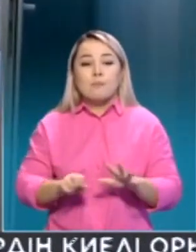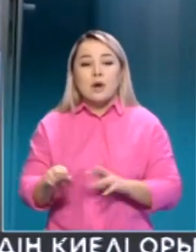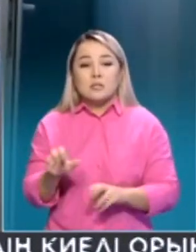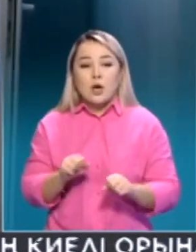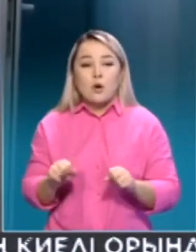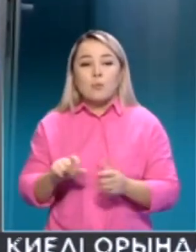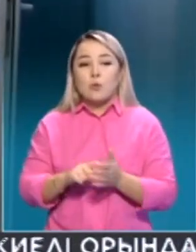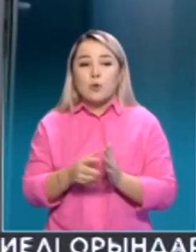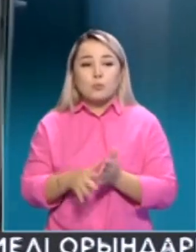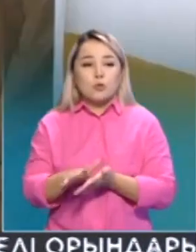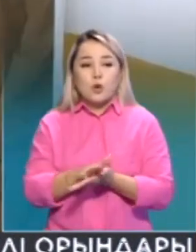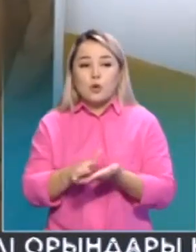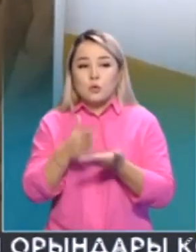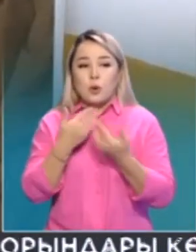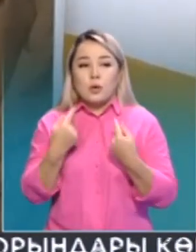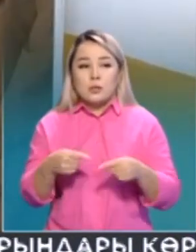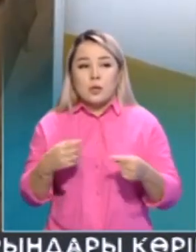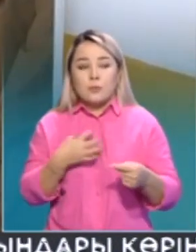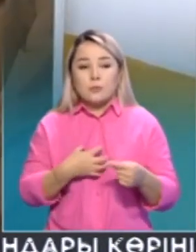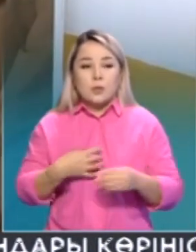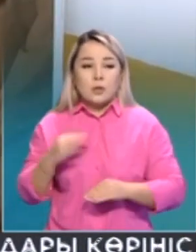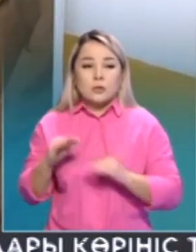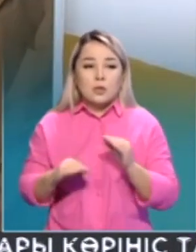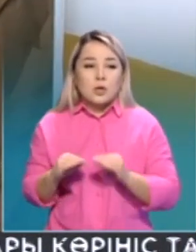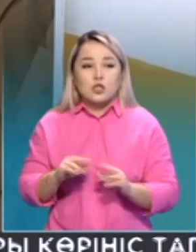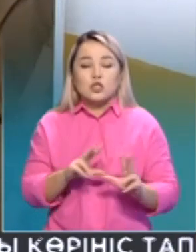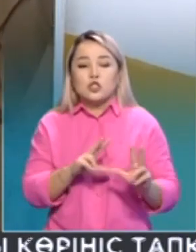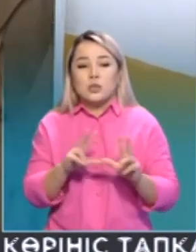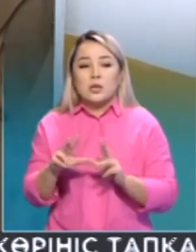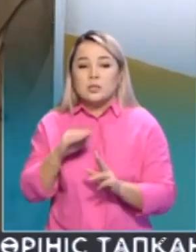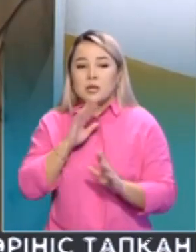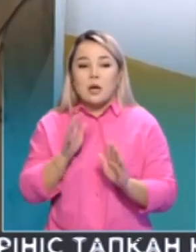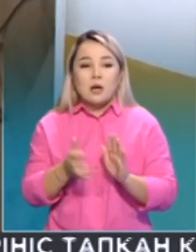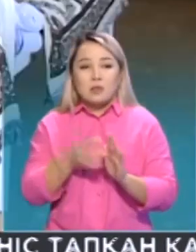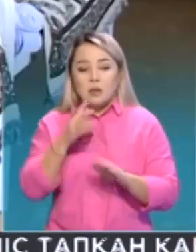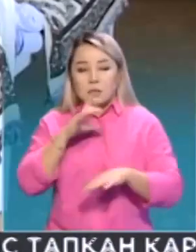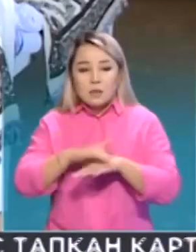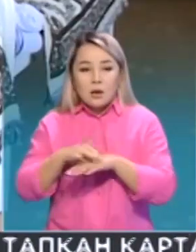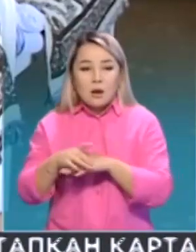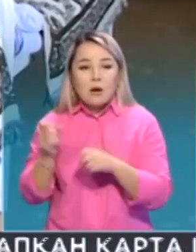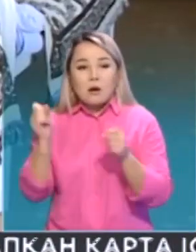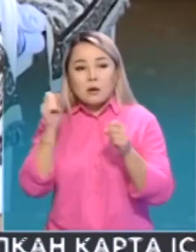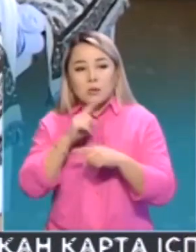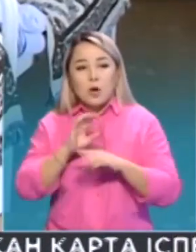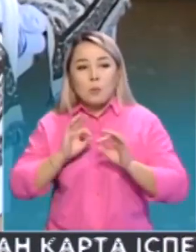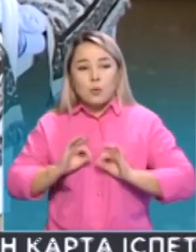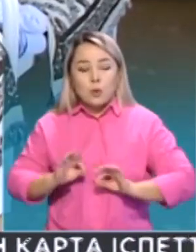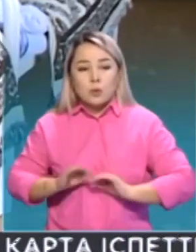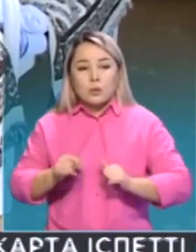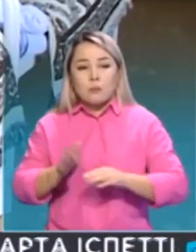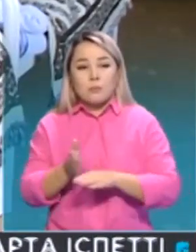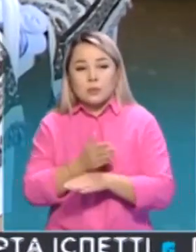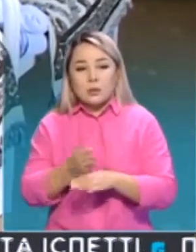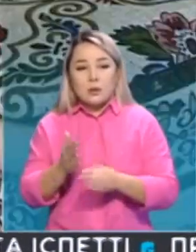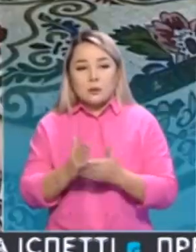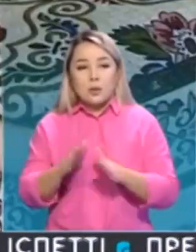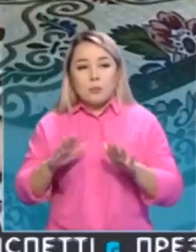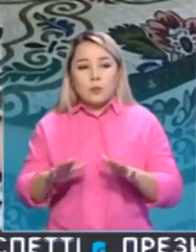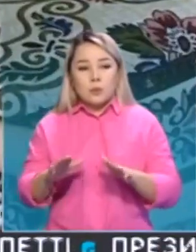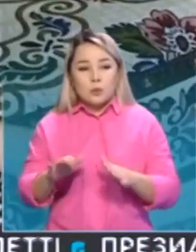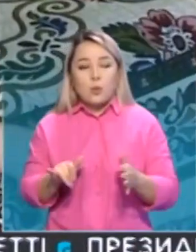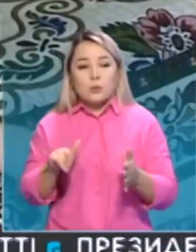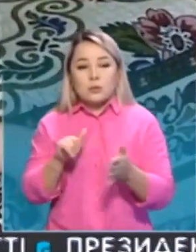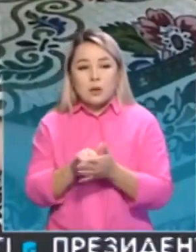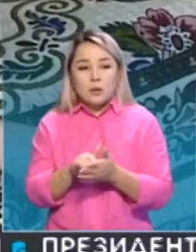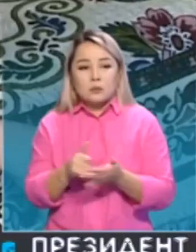жасайтын бөлмелерде жоқ. Басқа қажетті құрылғылар мен жиһаздарының жетіспейтіні анықталды. Прокурорлар қос мекемені бөлек ғимараттарға орналастыру